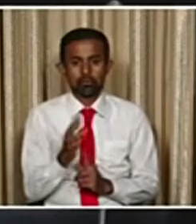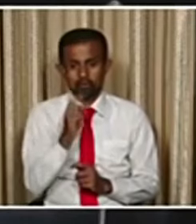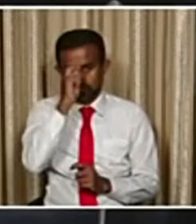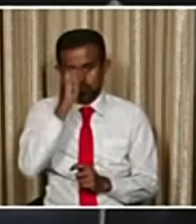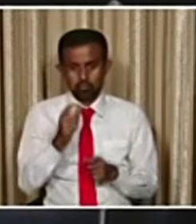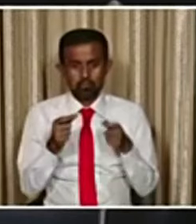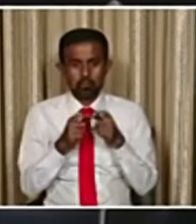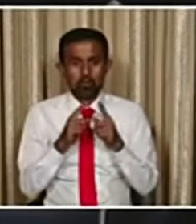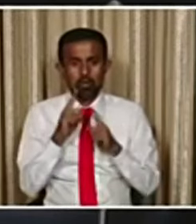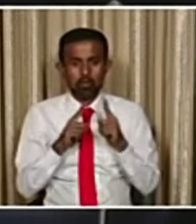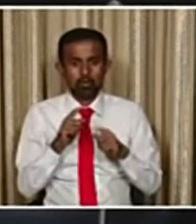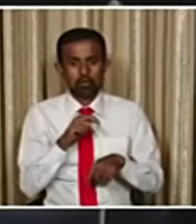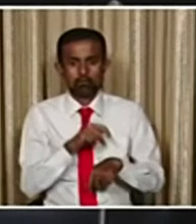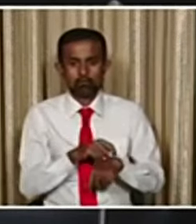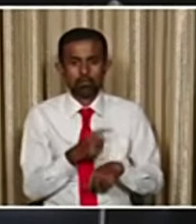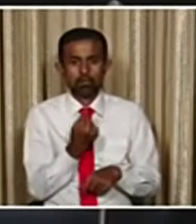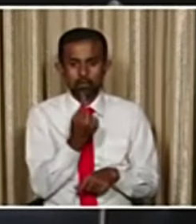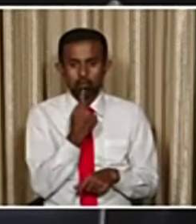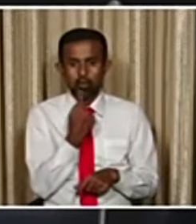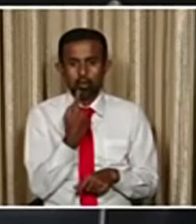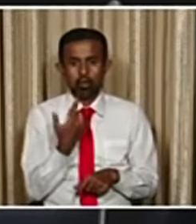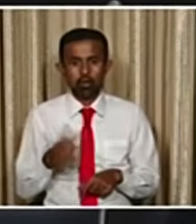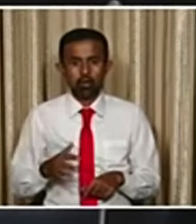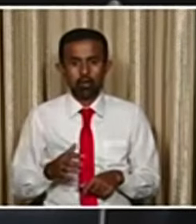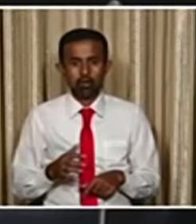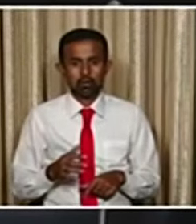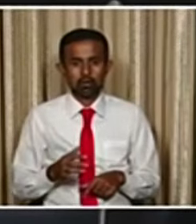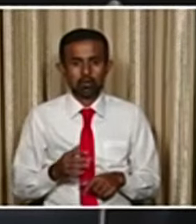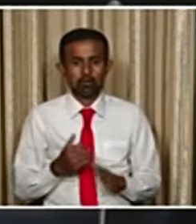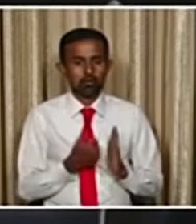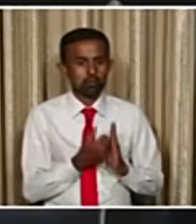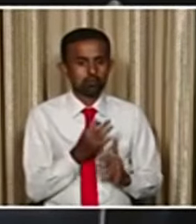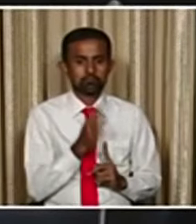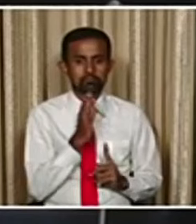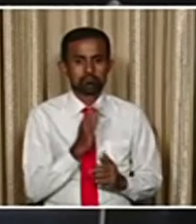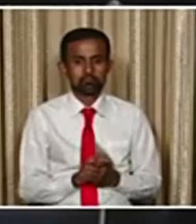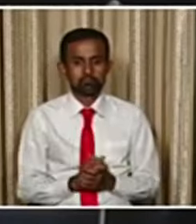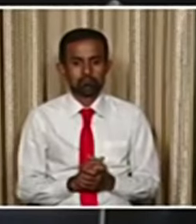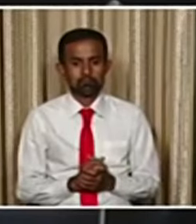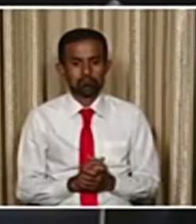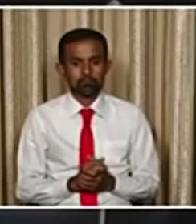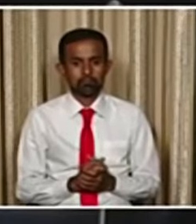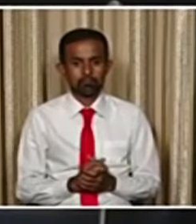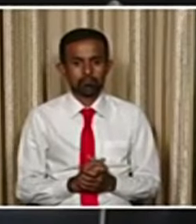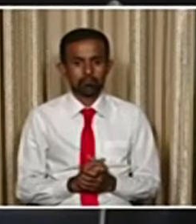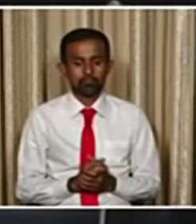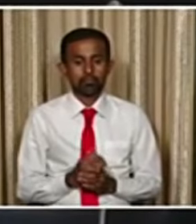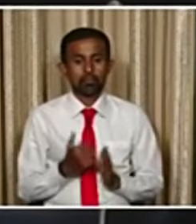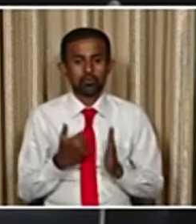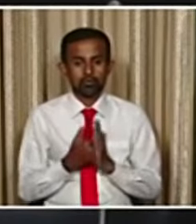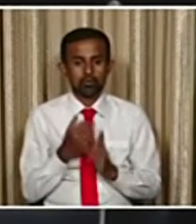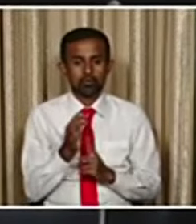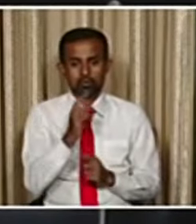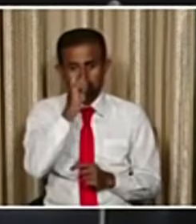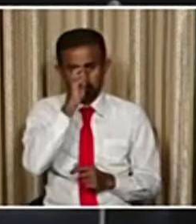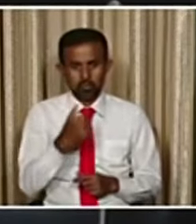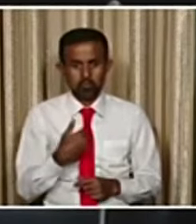ಜನಾಧಿಪತ್ಯ ಮತ್ತೆ ಕಥಾಕರಕ್ಕೆ ನಿನ್ನ ಕೊಟ್ಟ ಕ್ಯೂ ಆನರಬಲ್ ಪ್ರೆಸಿಡೆಂಟ್ ವೆನ್ ಐ ಗೇವ್ ಯು